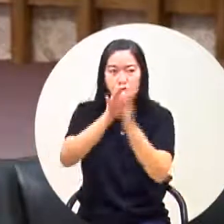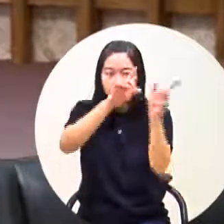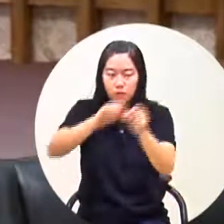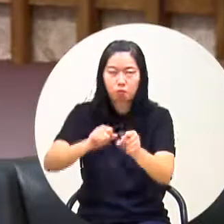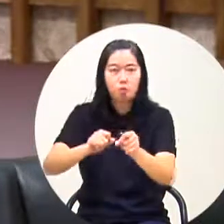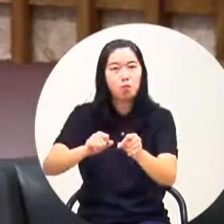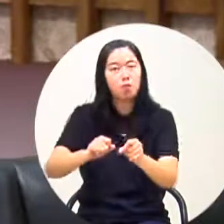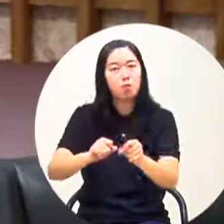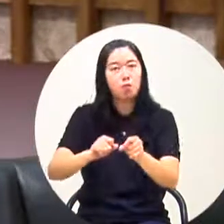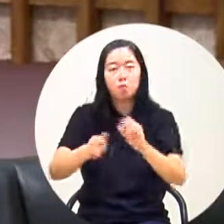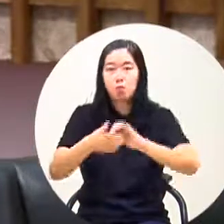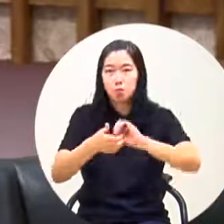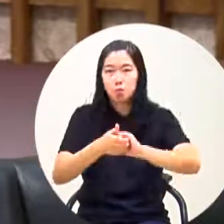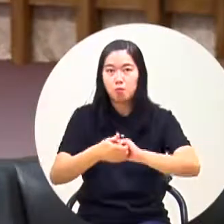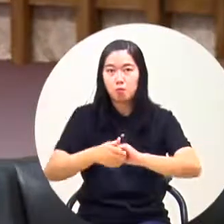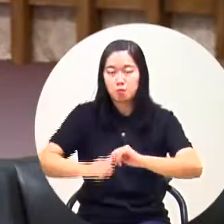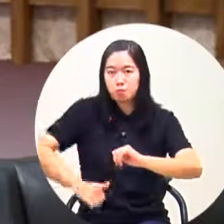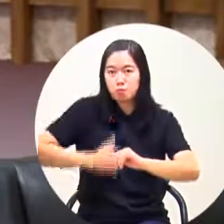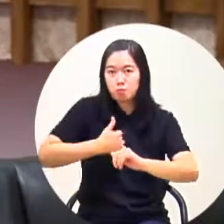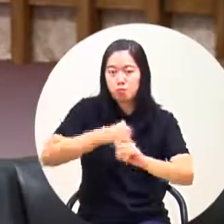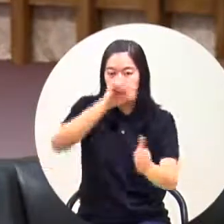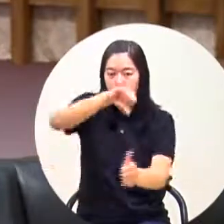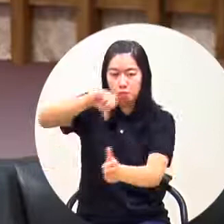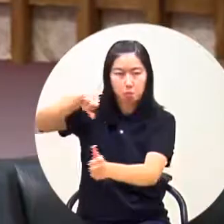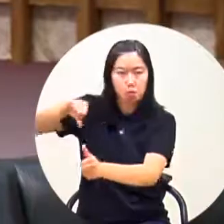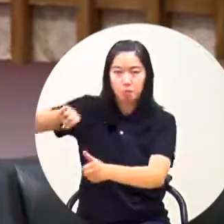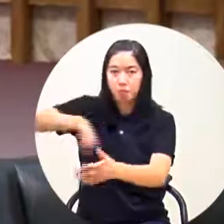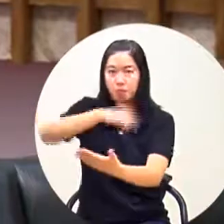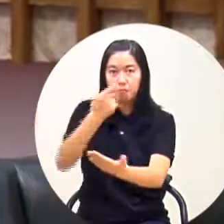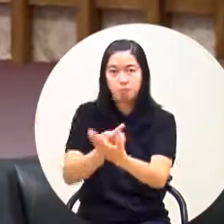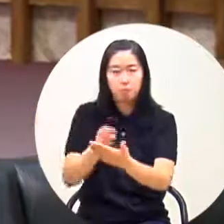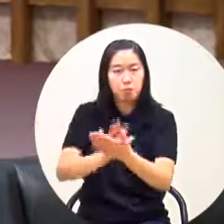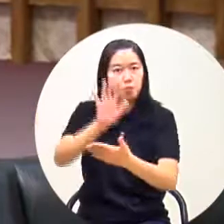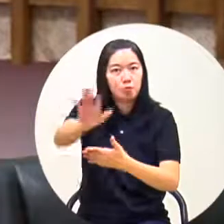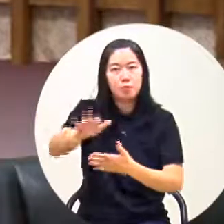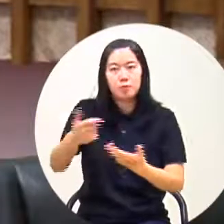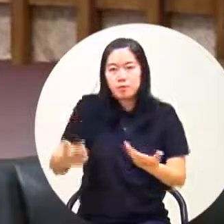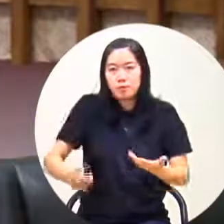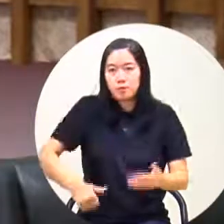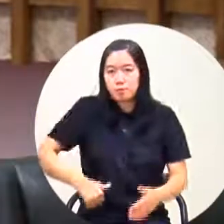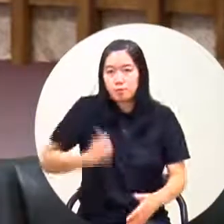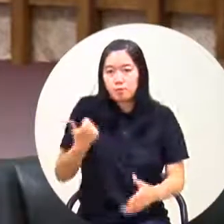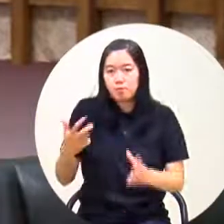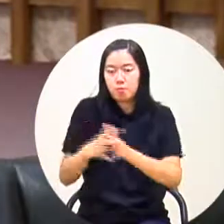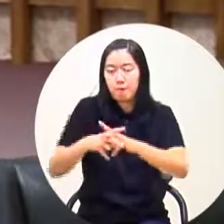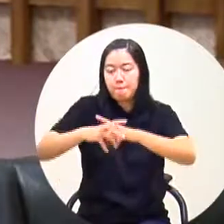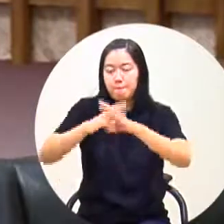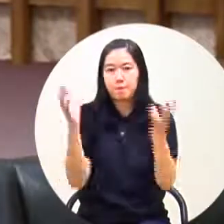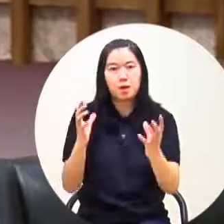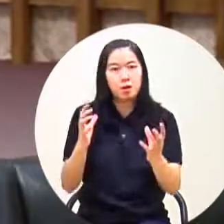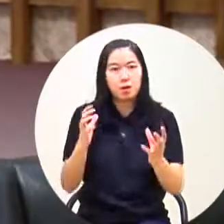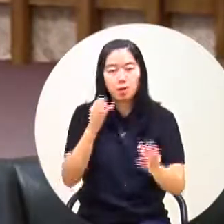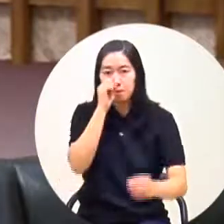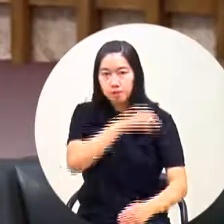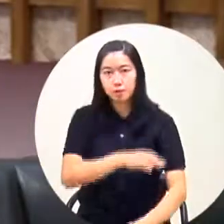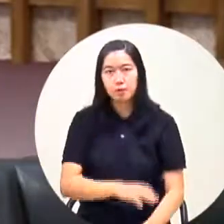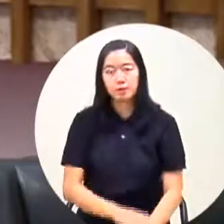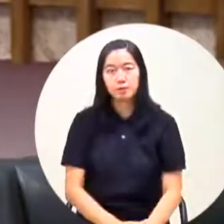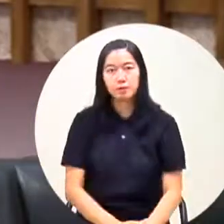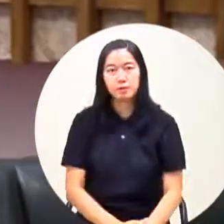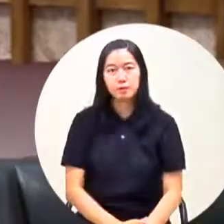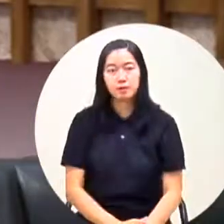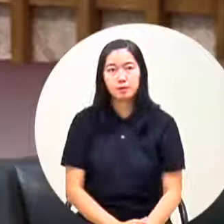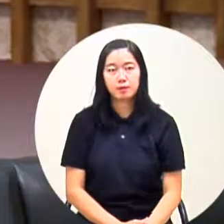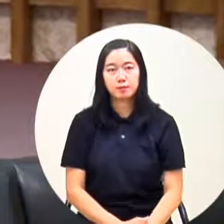啦，安尼发咧到底实在是全面吼，大家以后拢无帮人食啦，这是真正会当用呢，宽刀吼